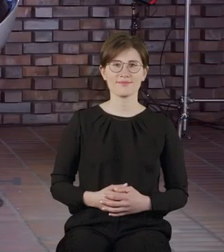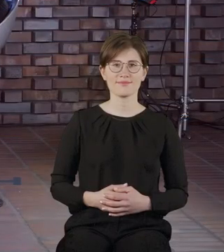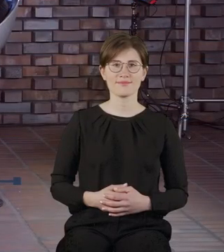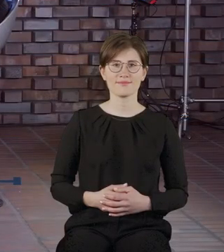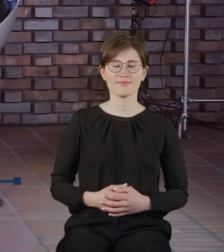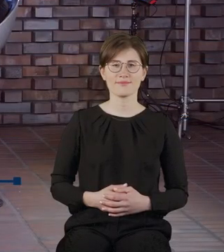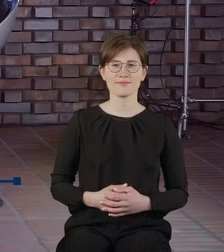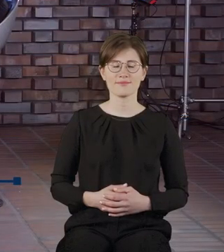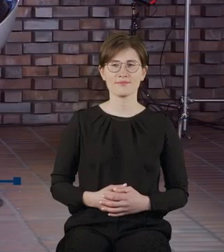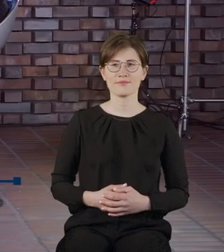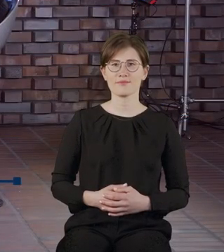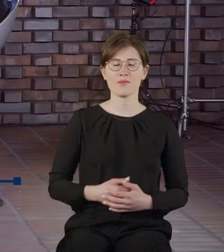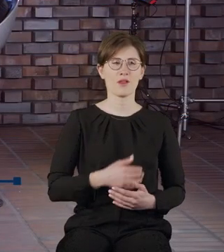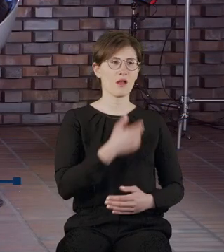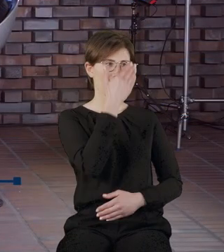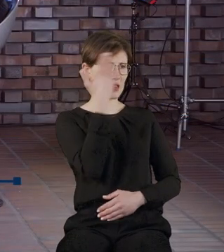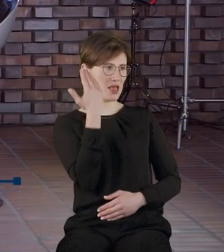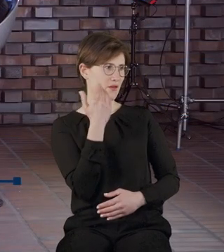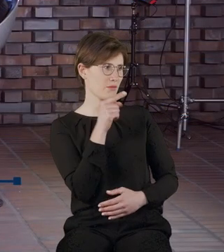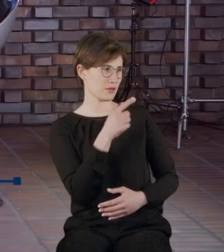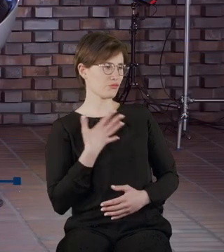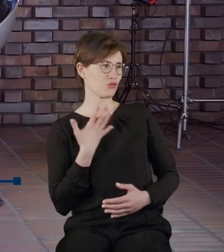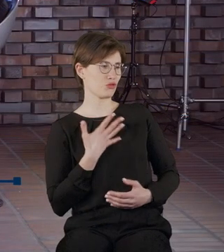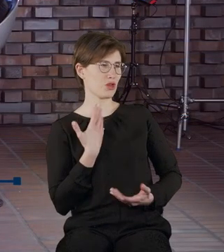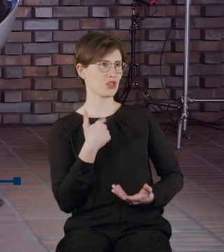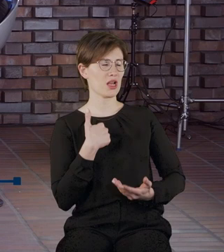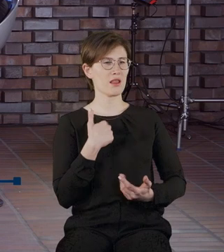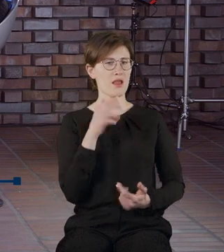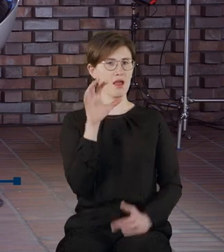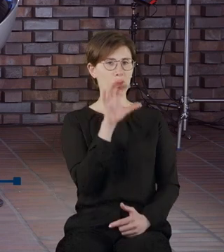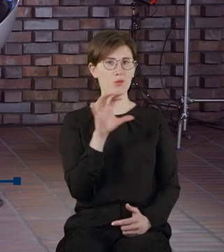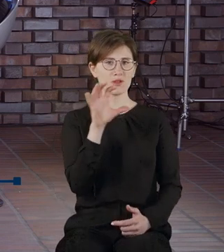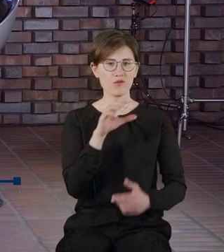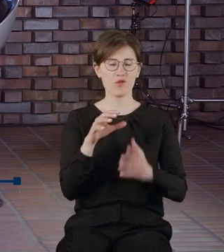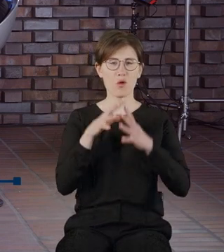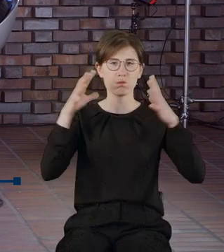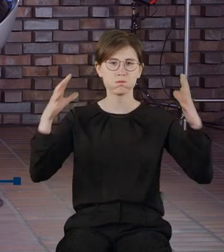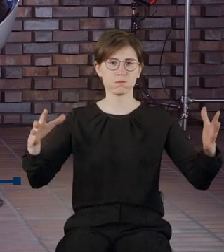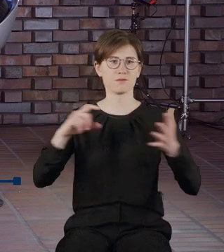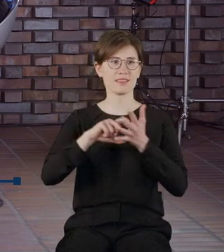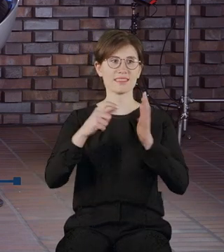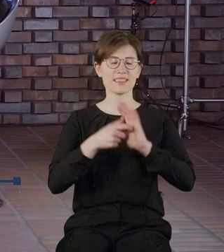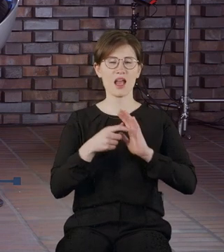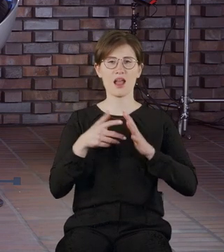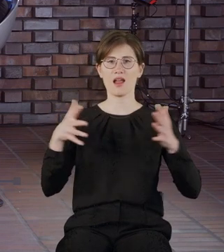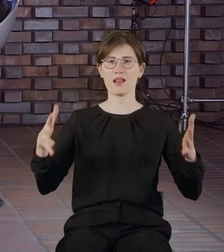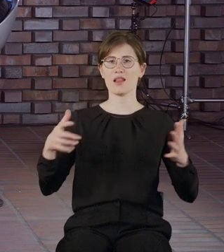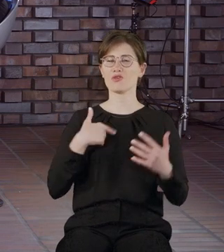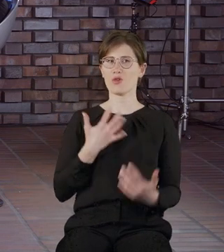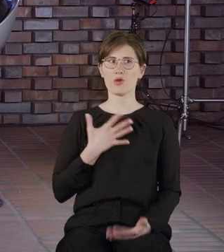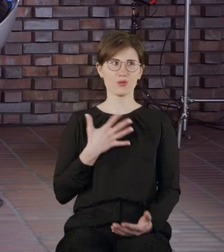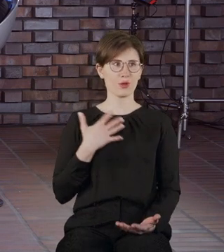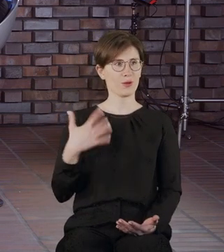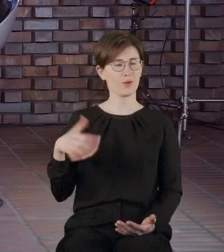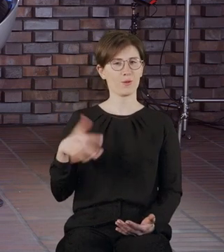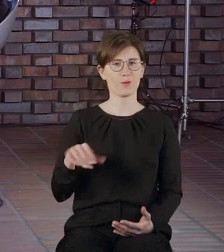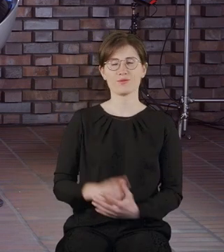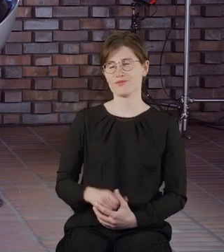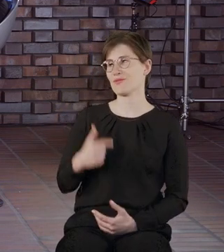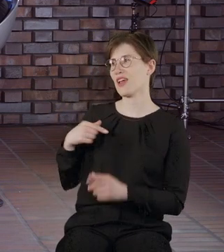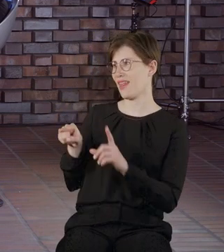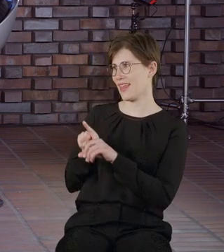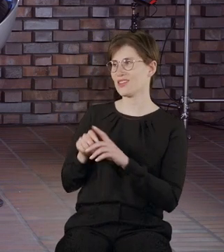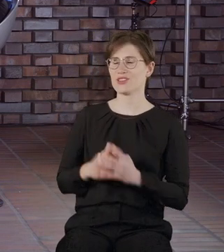Nie wiem jak na tobie, Gosiu, ale na mnie zawsze ogromne wrażenie wywiera, jak widzę te duże sale WNS-u, te aule. Tak, zdecydowanie. Teraz